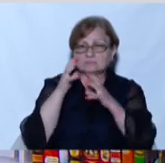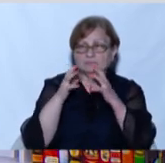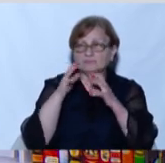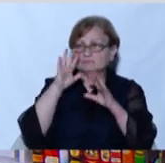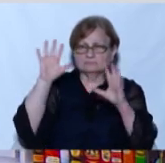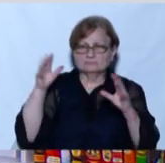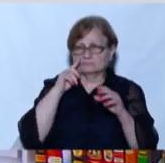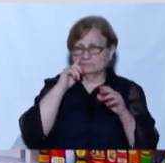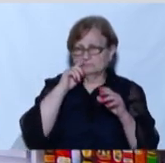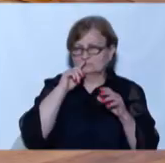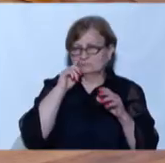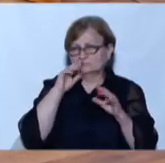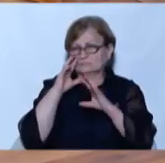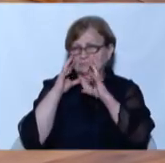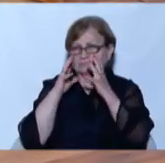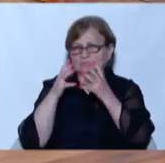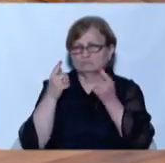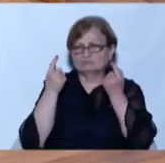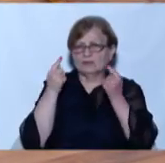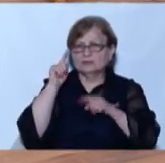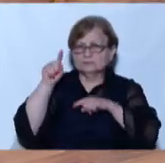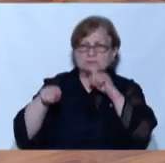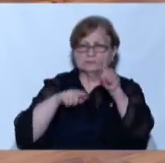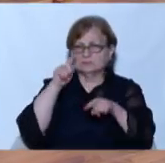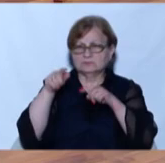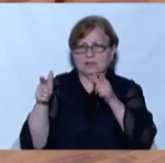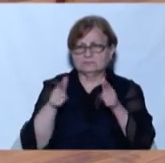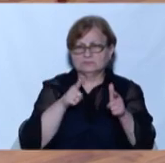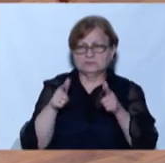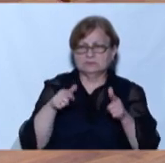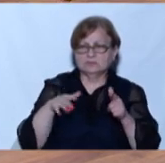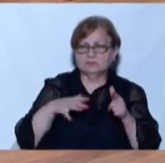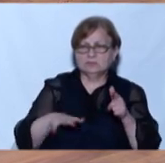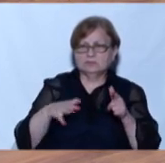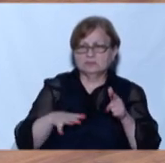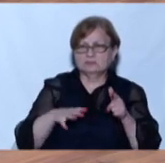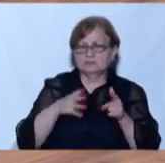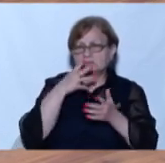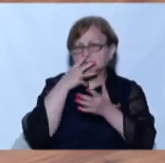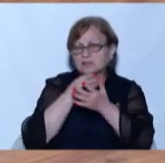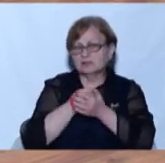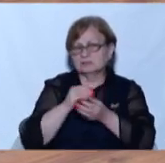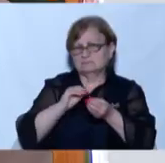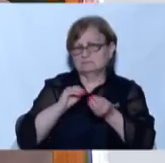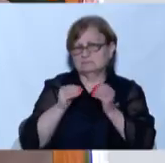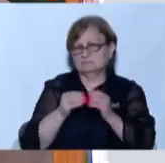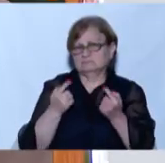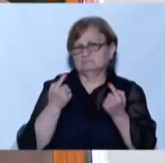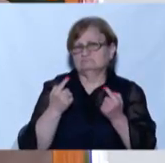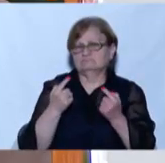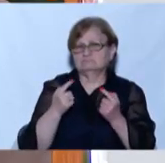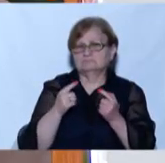და სოფლიო რო შეიძლება ისულა დიდი ნახტომებისთვის ემზადება და საქართველოსში კი თავისი ძიმე პრობლემებია. იმიტომ რომ